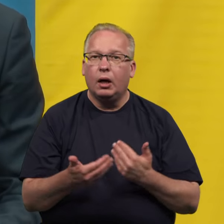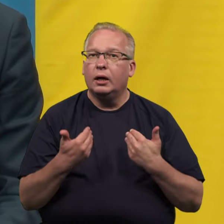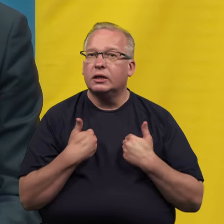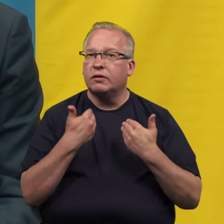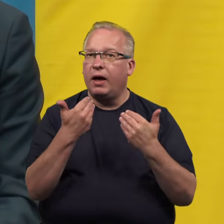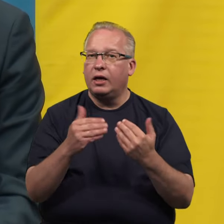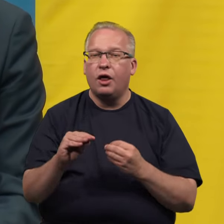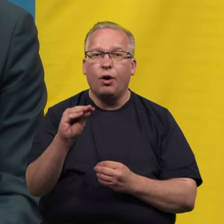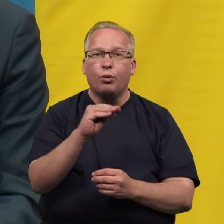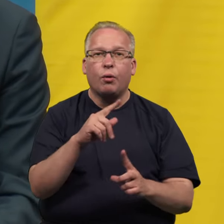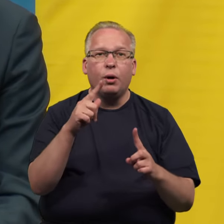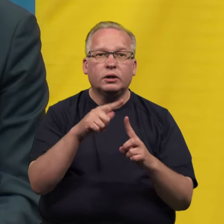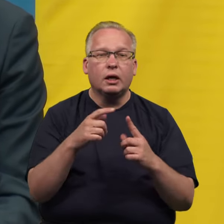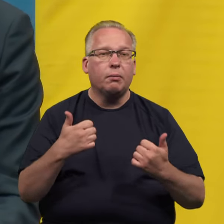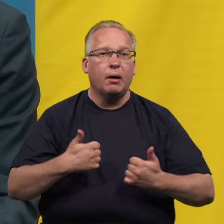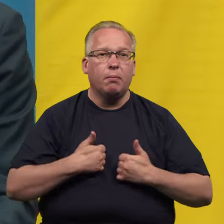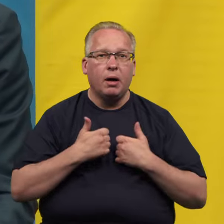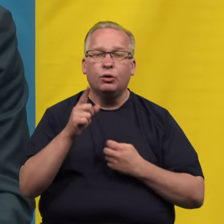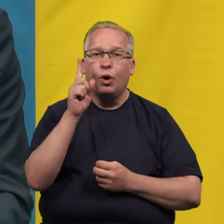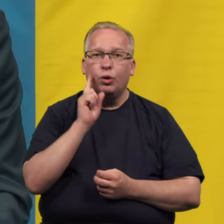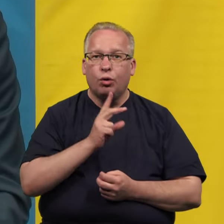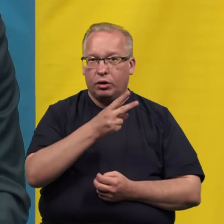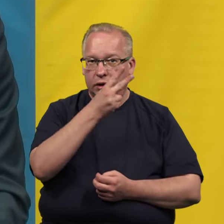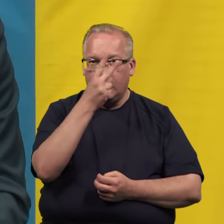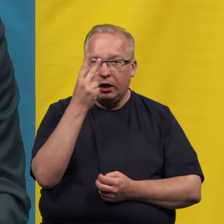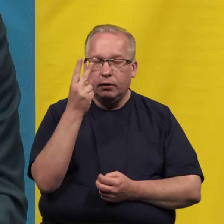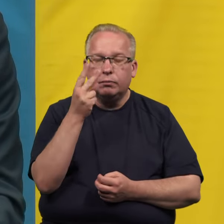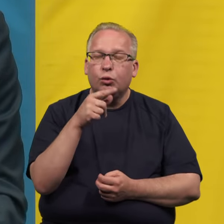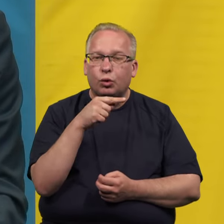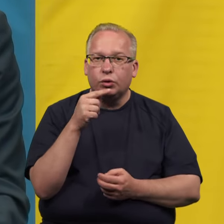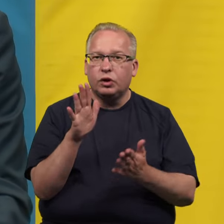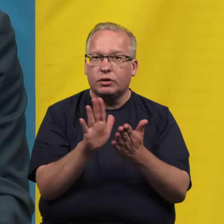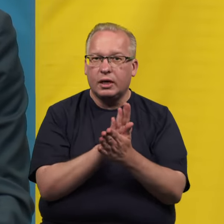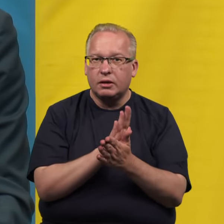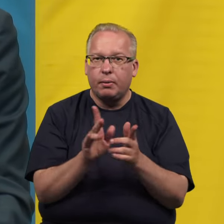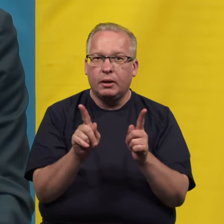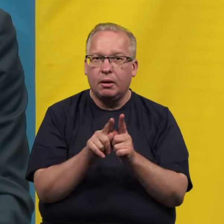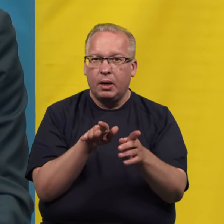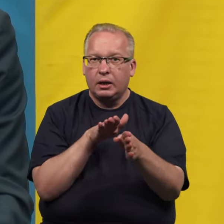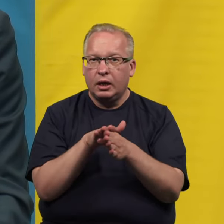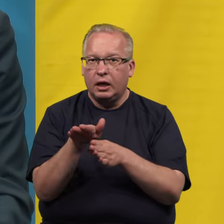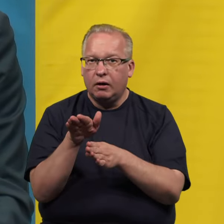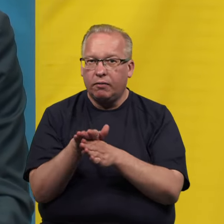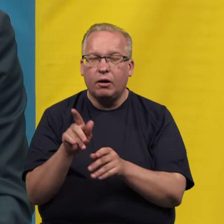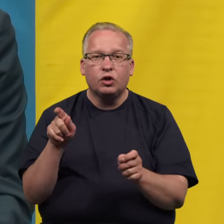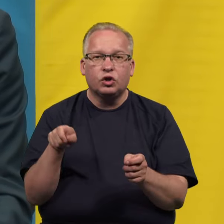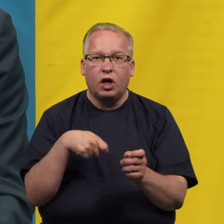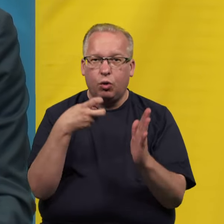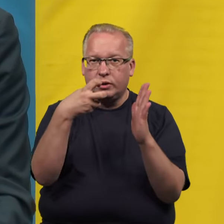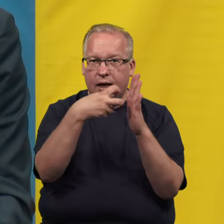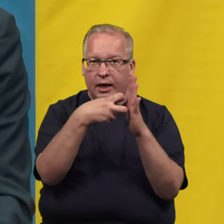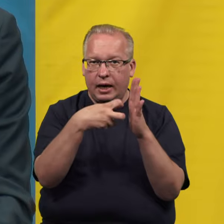Sveikiname Europos tarybos pastangas siekiant Rusijos atskaitomybės, taip pat siekiant įgyvendinti žalos registrą. Mes sieksime, kad